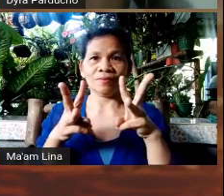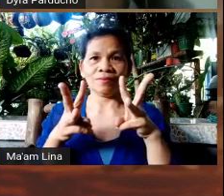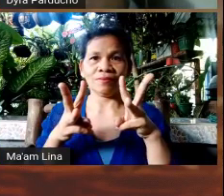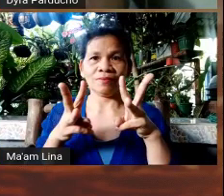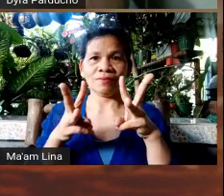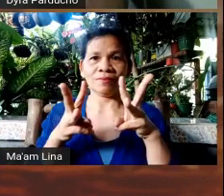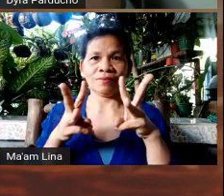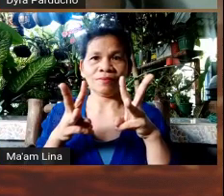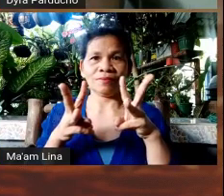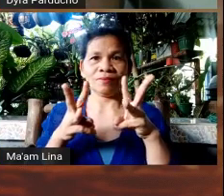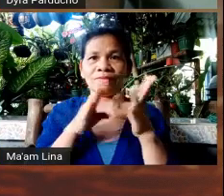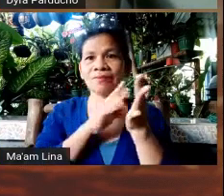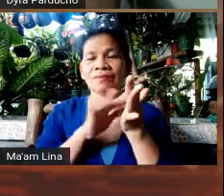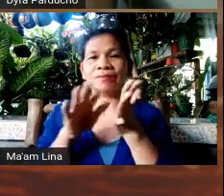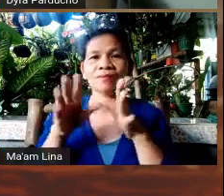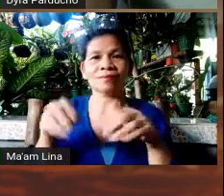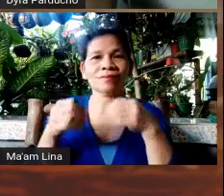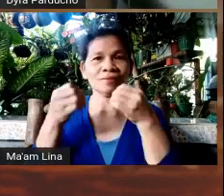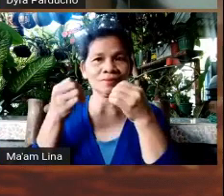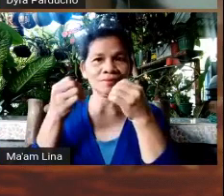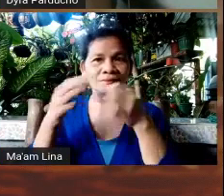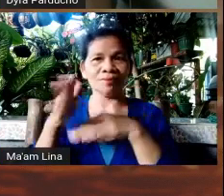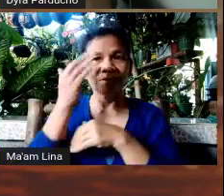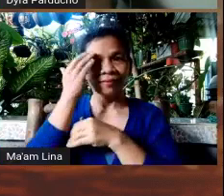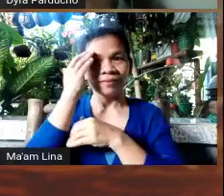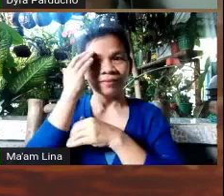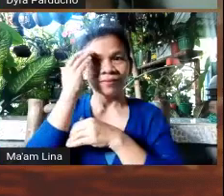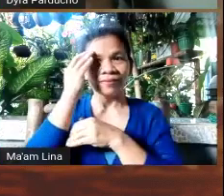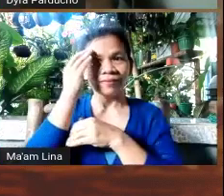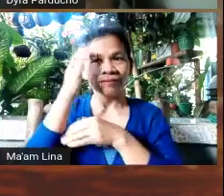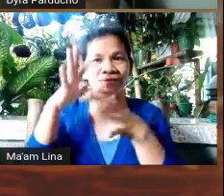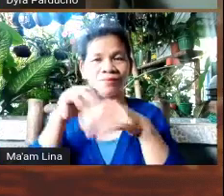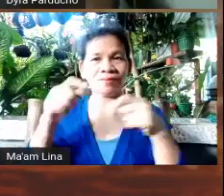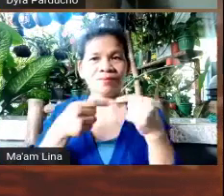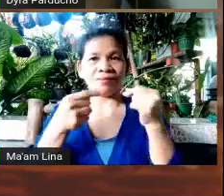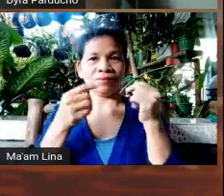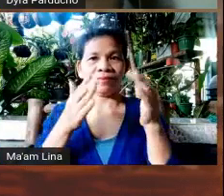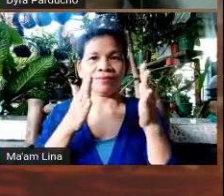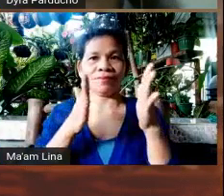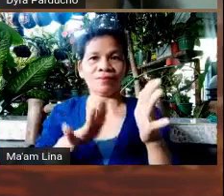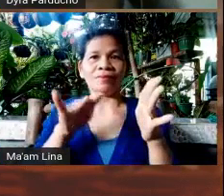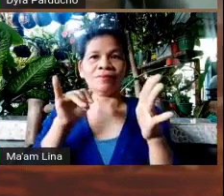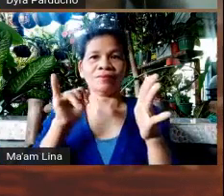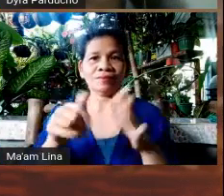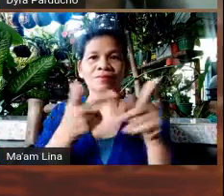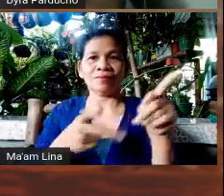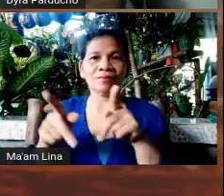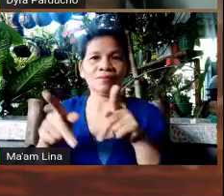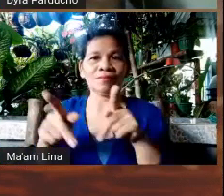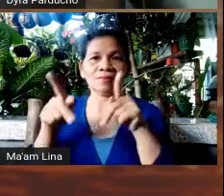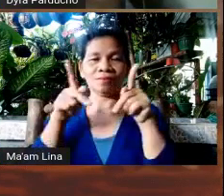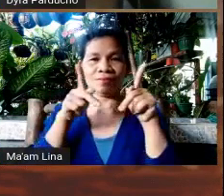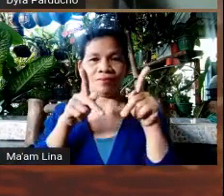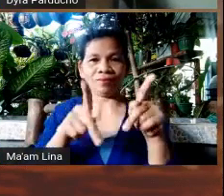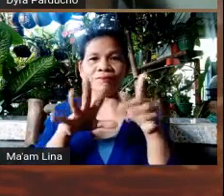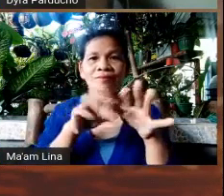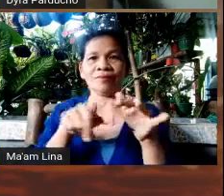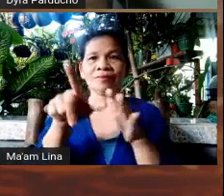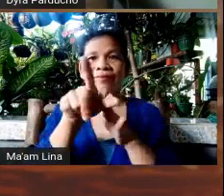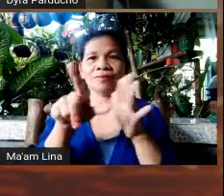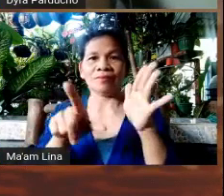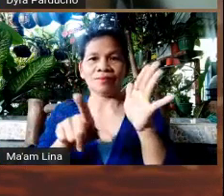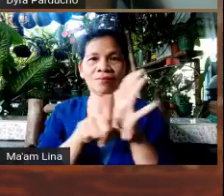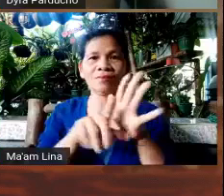Sa pamamagitan ng dugong inialay, kinilala ng mga makasalanan ang kapangyarihan